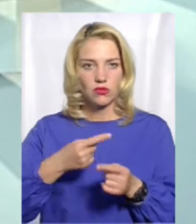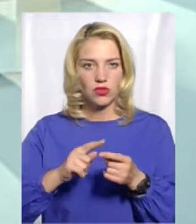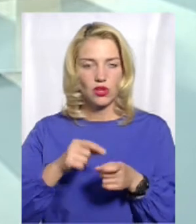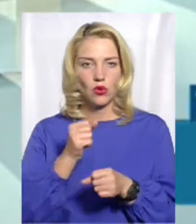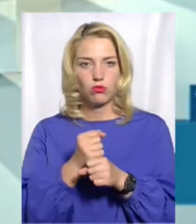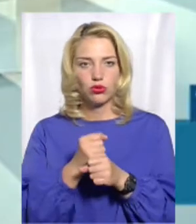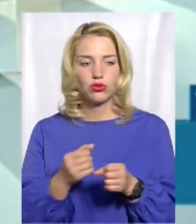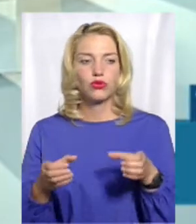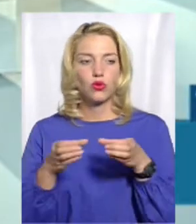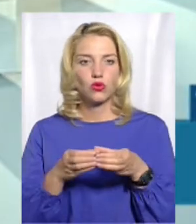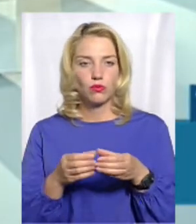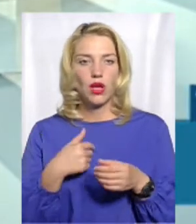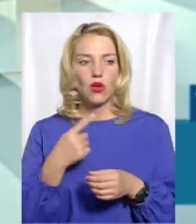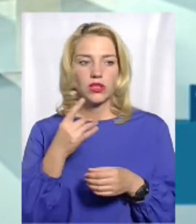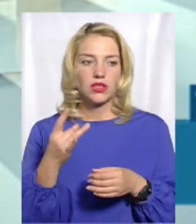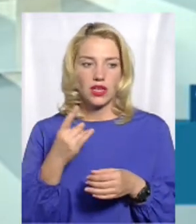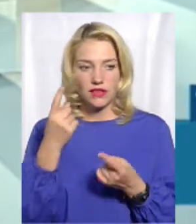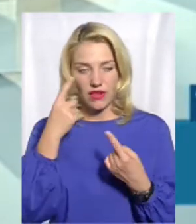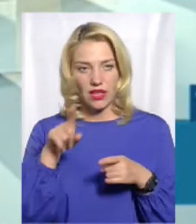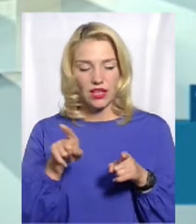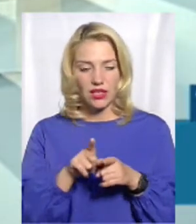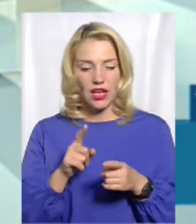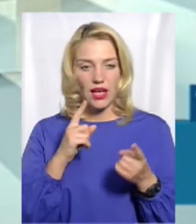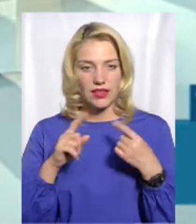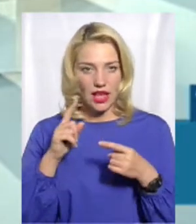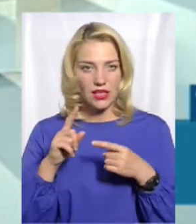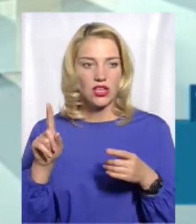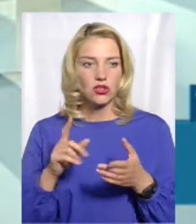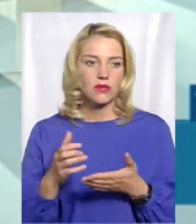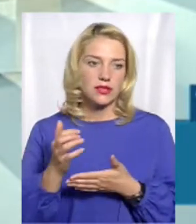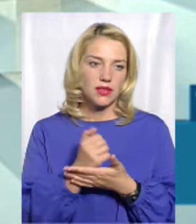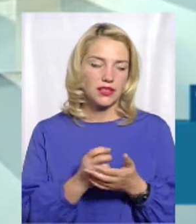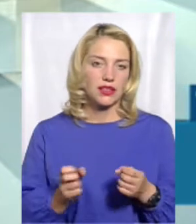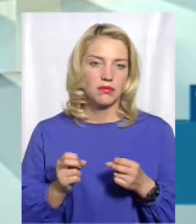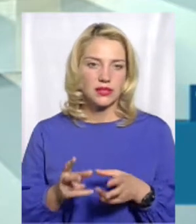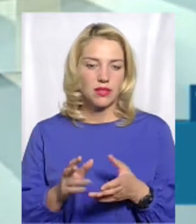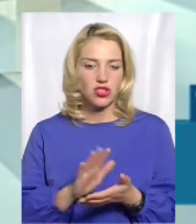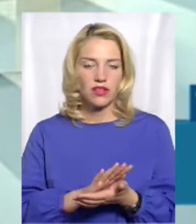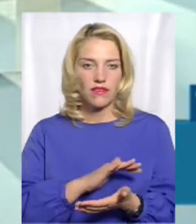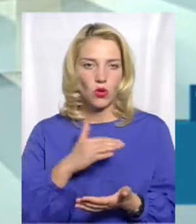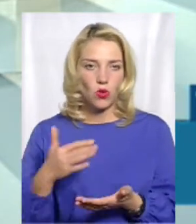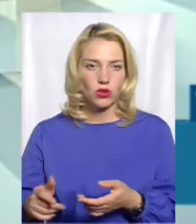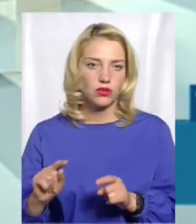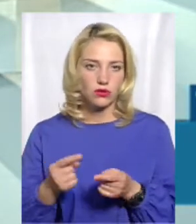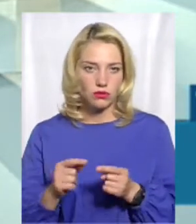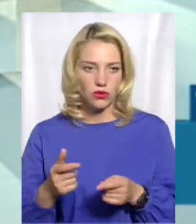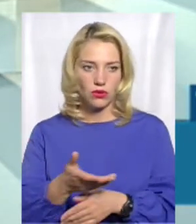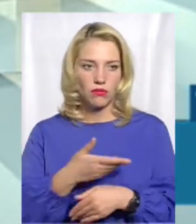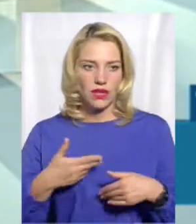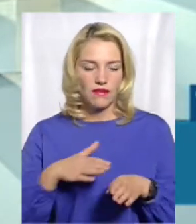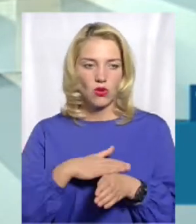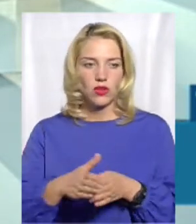групи. Одного разу виникла така ідея в робочої групи – збирати небезпечні відходи. Тому ми, як